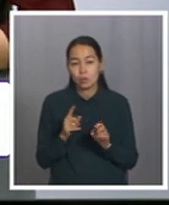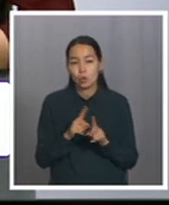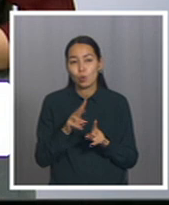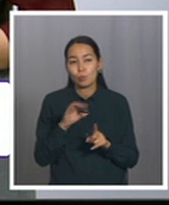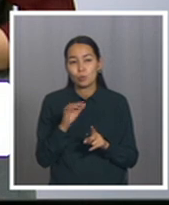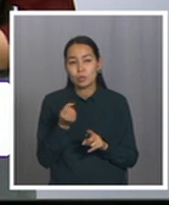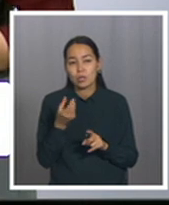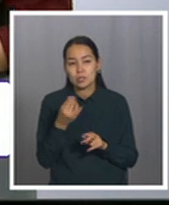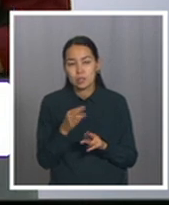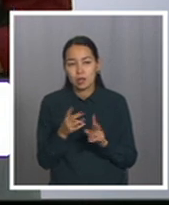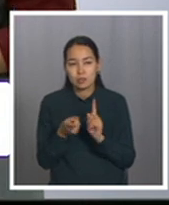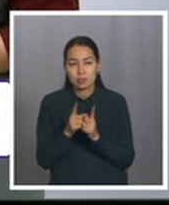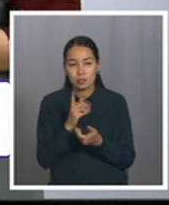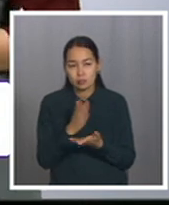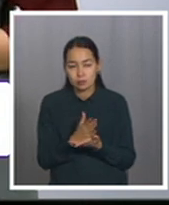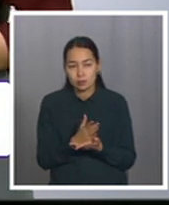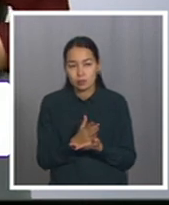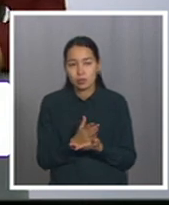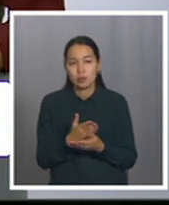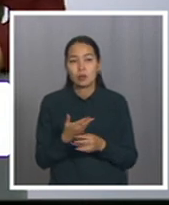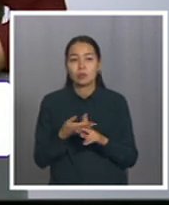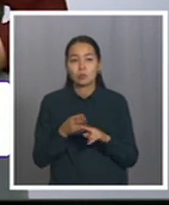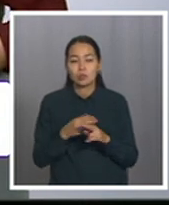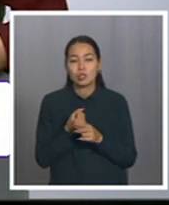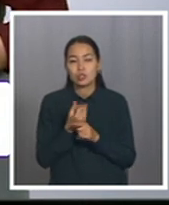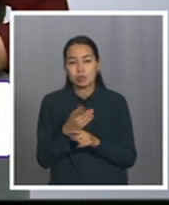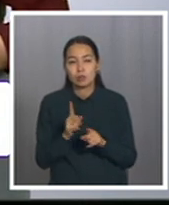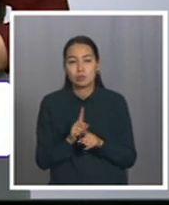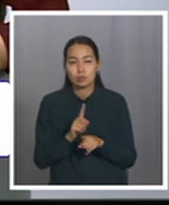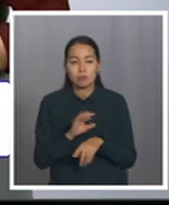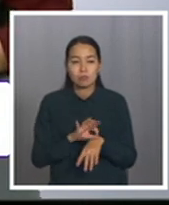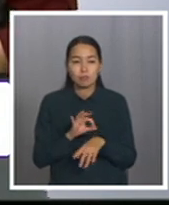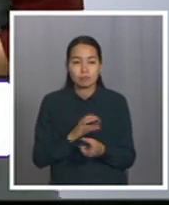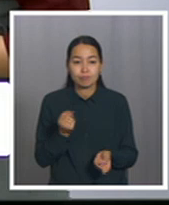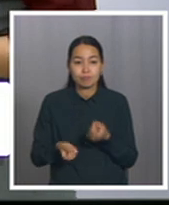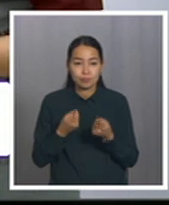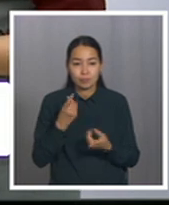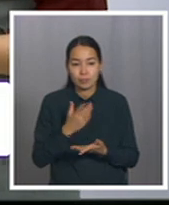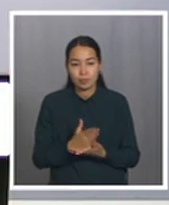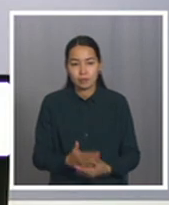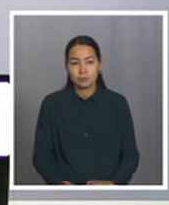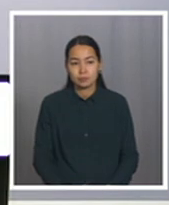ұшырайды. Сондықтан да неше түрлі ауруларды туғызады.